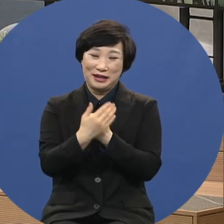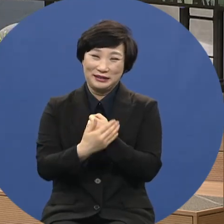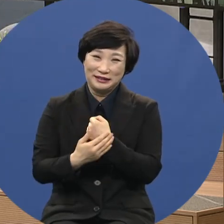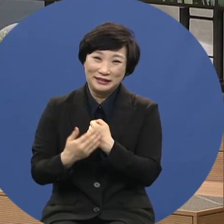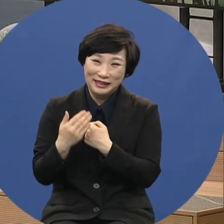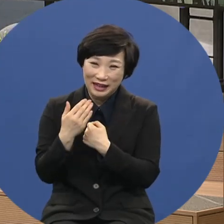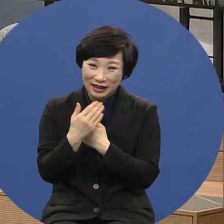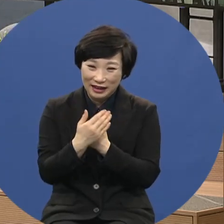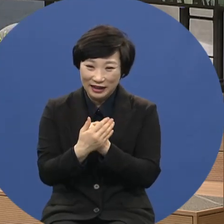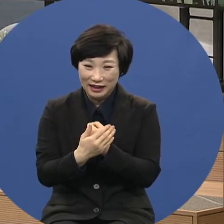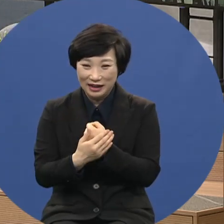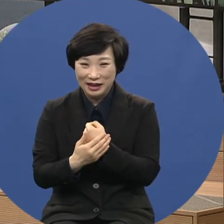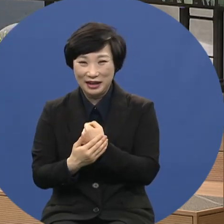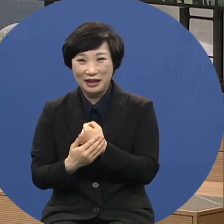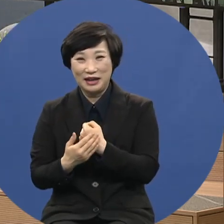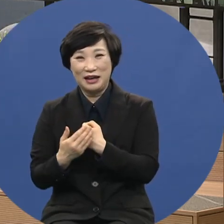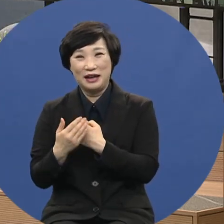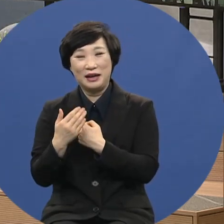하나님의